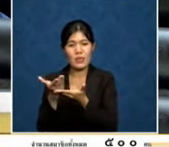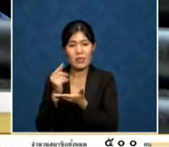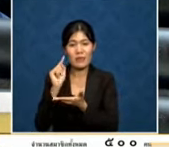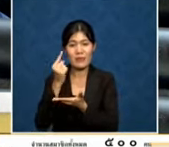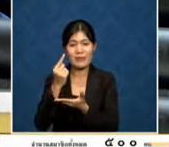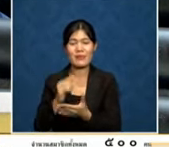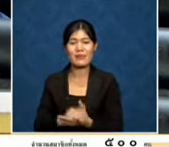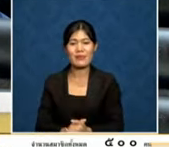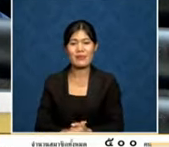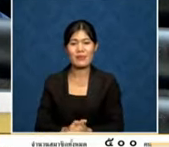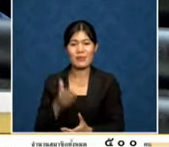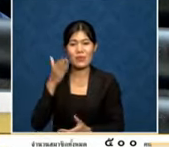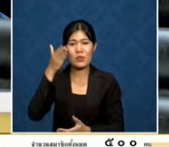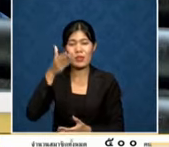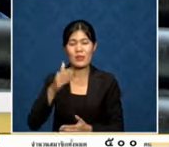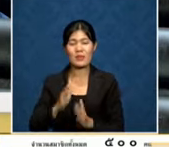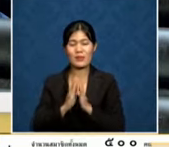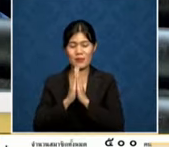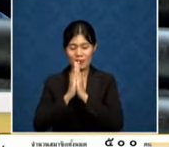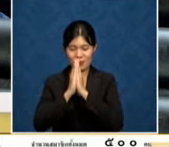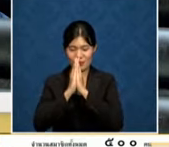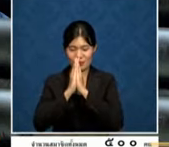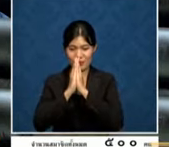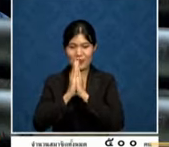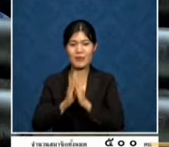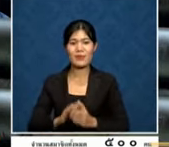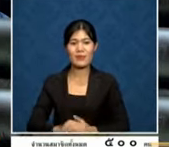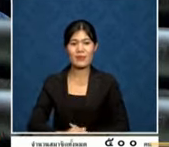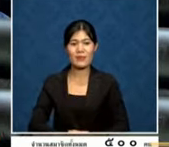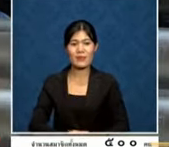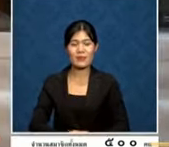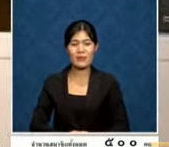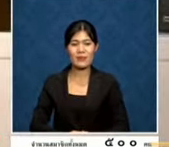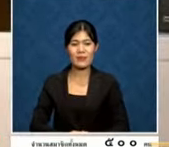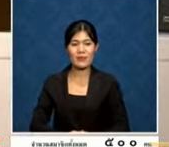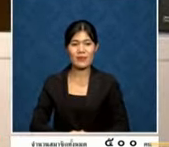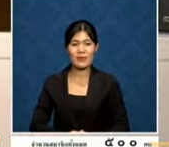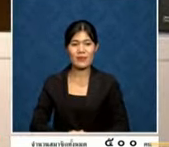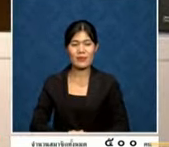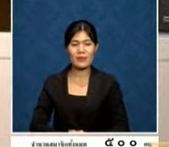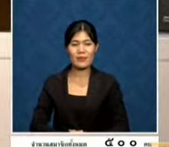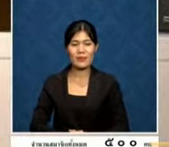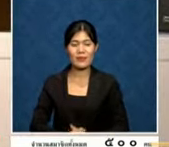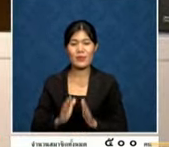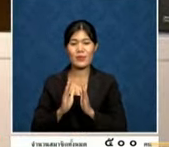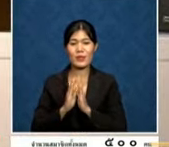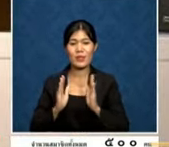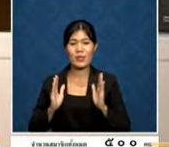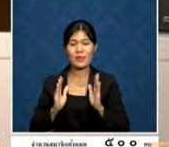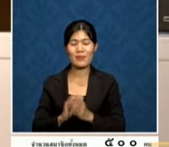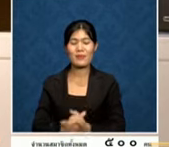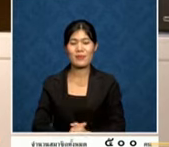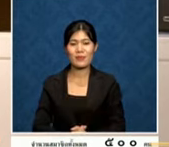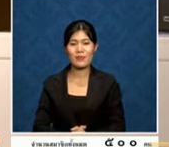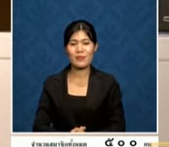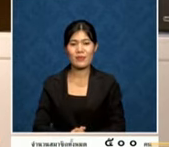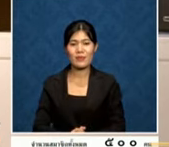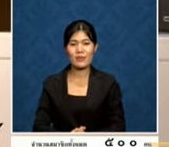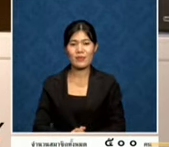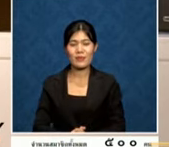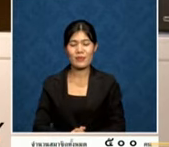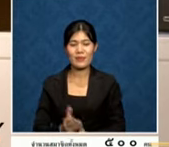ต่อไปกราบขอบพระคุณท่านประธานครับครับขอบคุณคุณศาลเพชรบุญญาบดีครับต่อไปขอเชิญคุณ